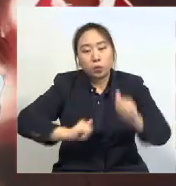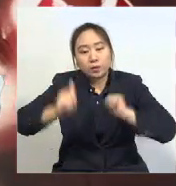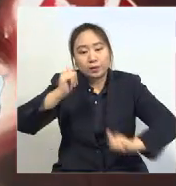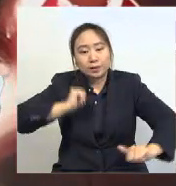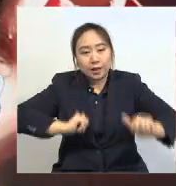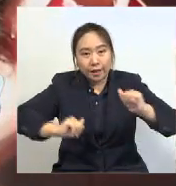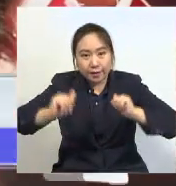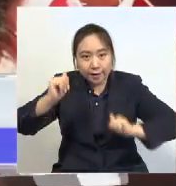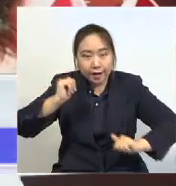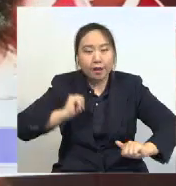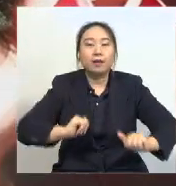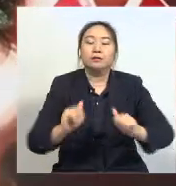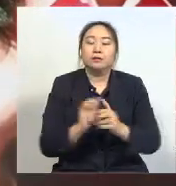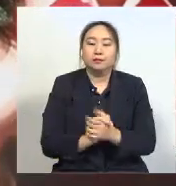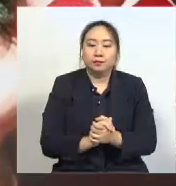เสียง